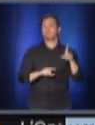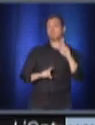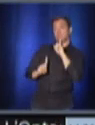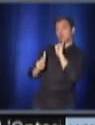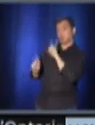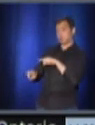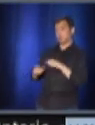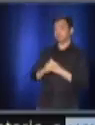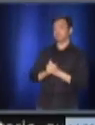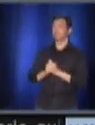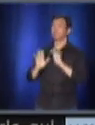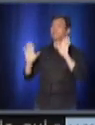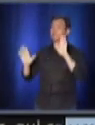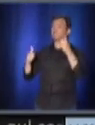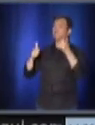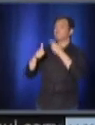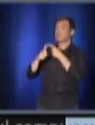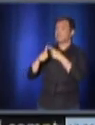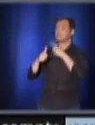que